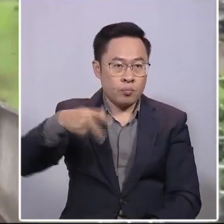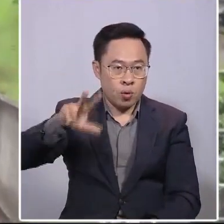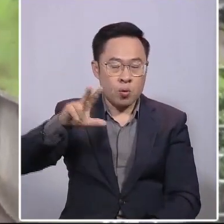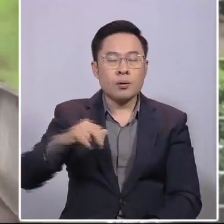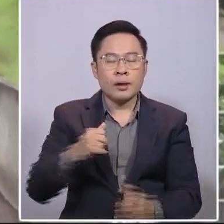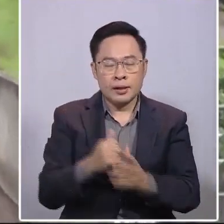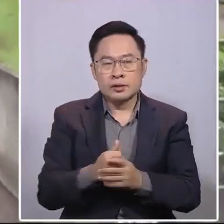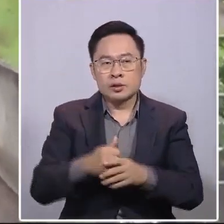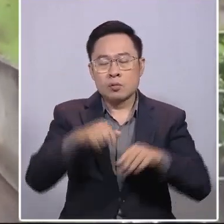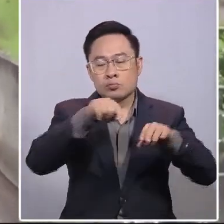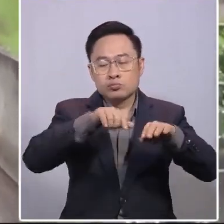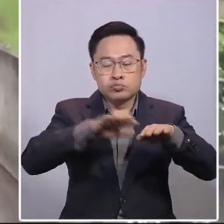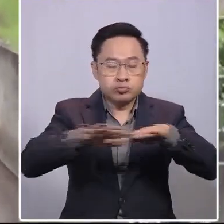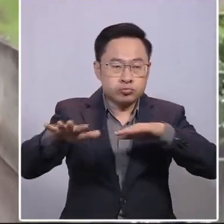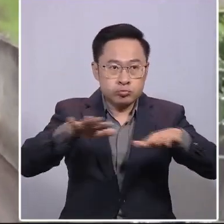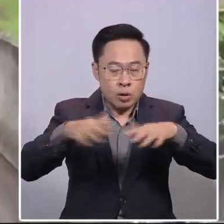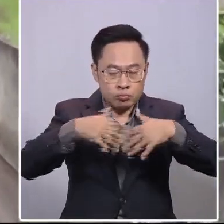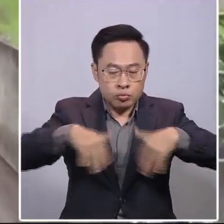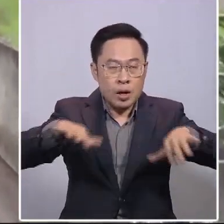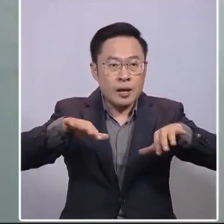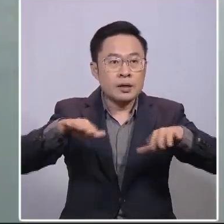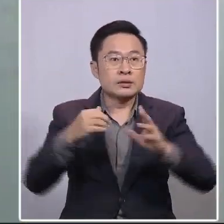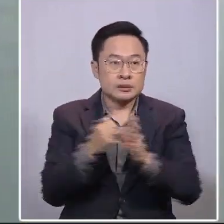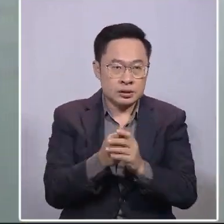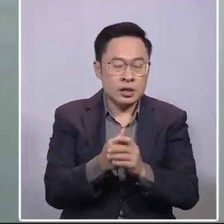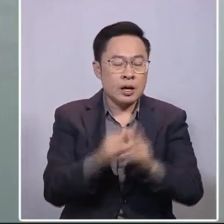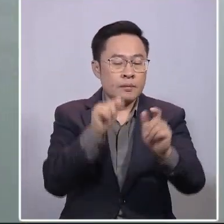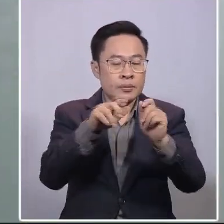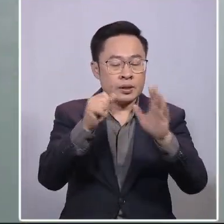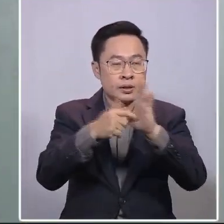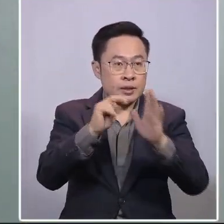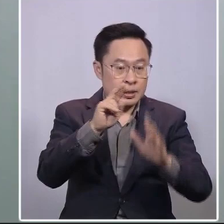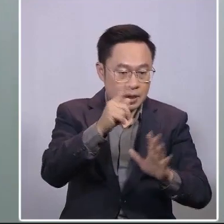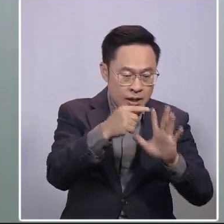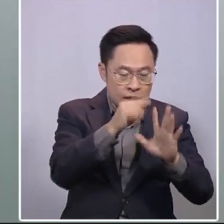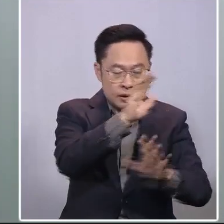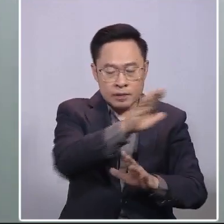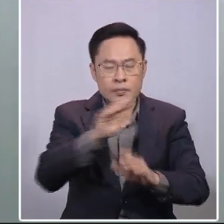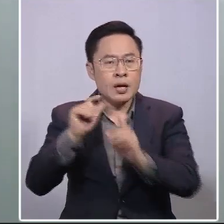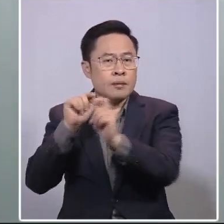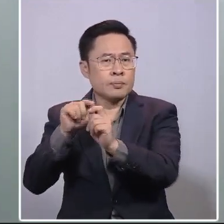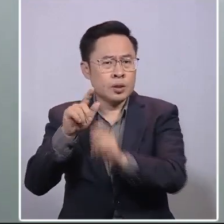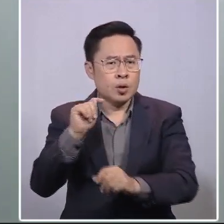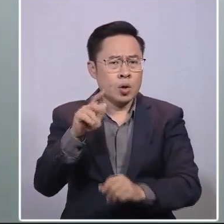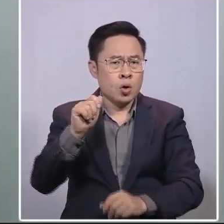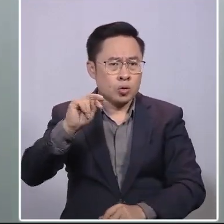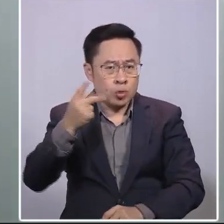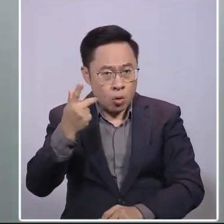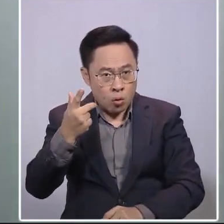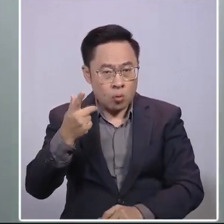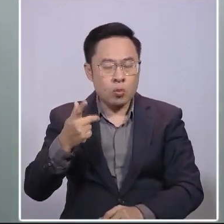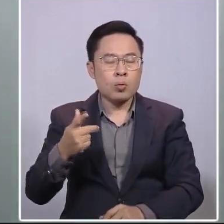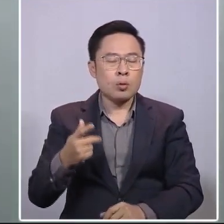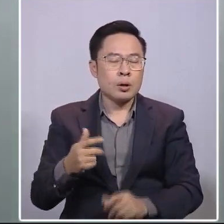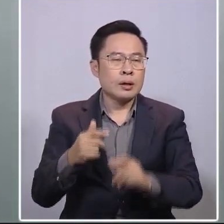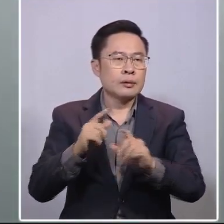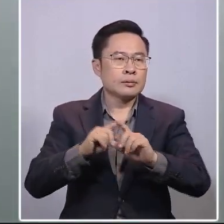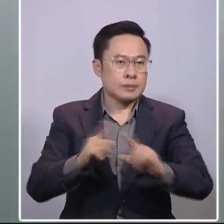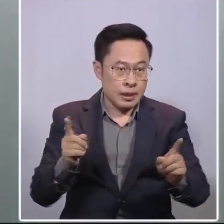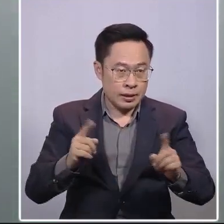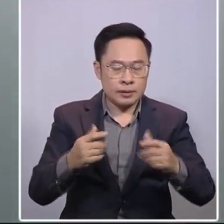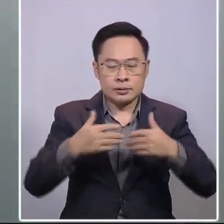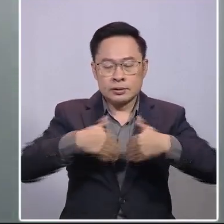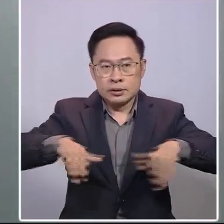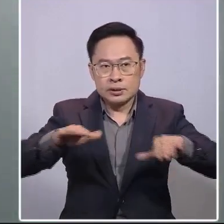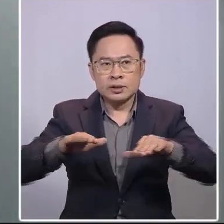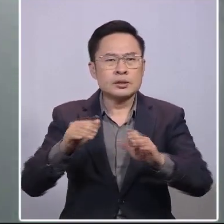ากเขื่อนวชิราลงกรณ์นะครับในพื้นที่อำเภอทองผาภูมินะครับไปทางทิศตะวันตกเฉียงเหนือ48กิโลเมตรเขื่อนศรีนครินทร์ที่